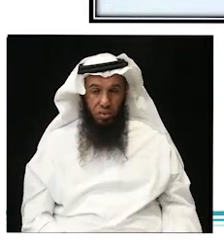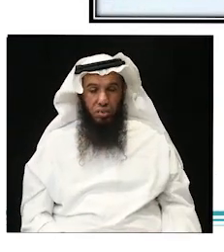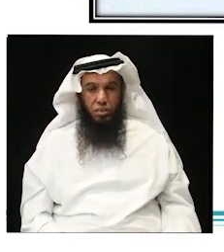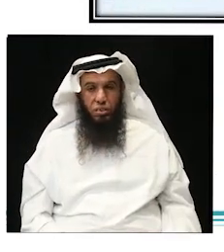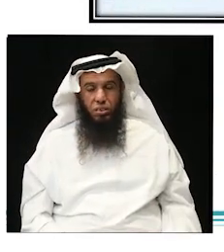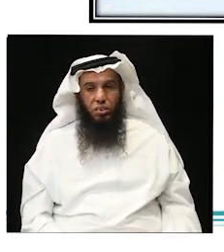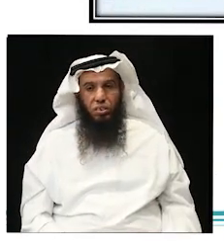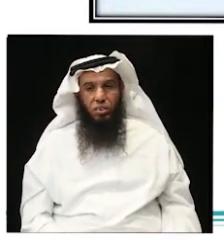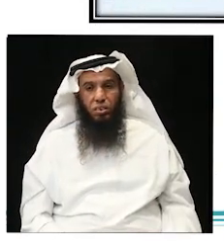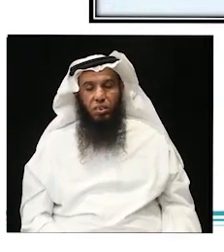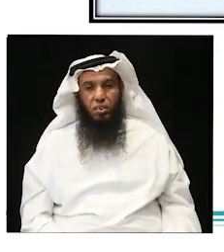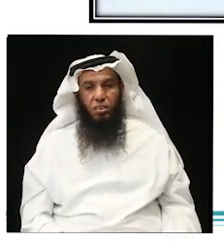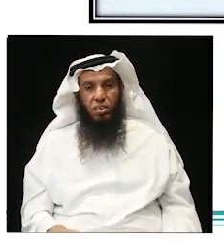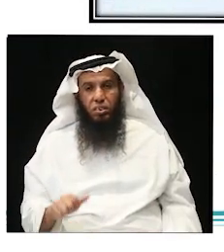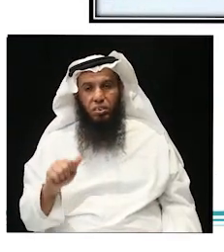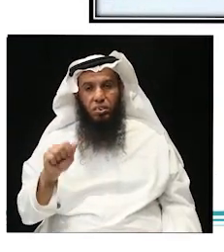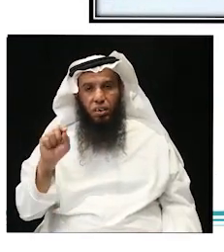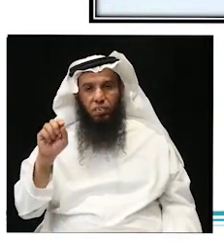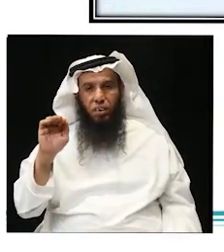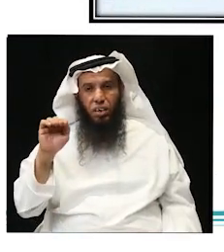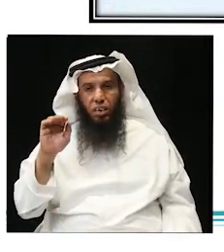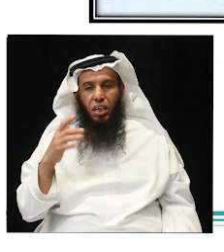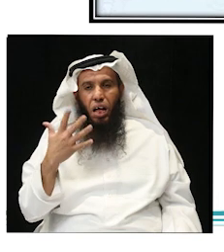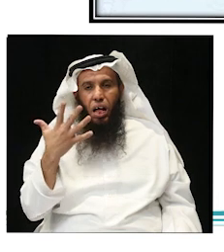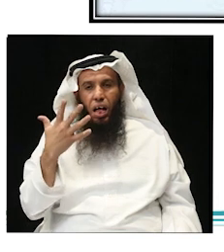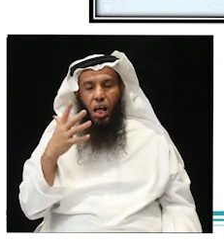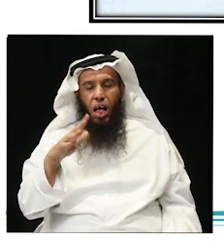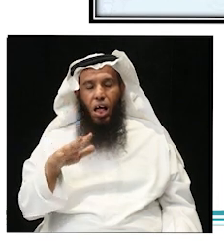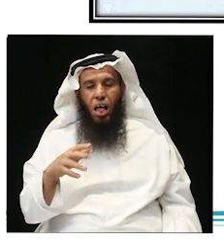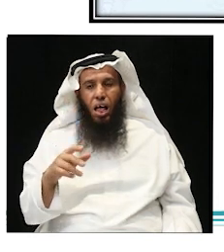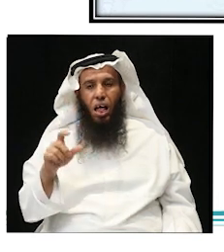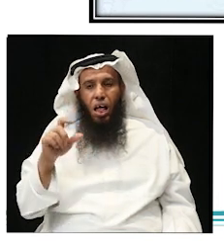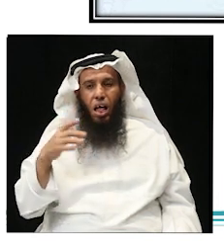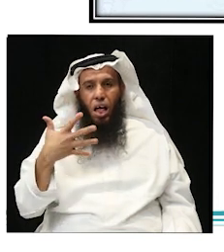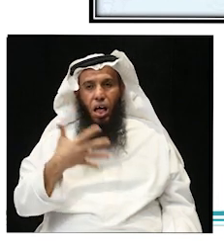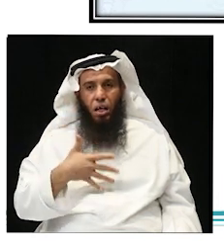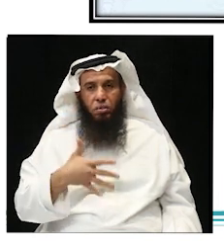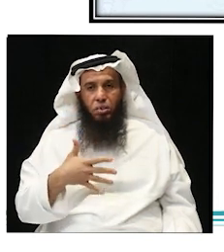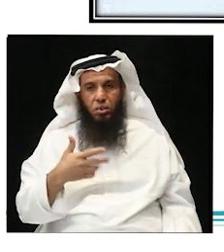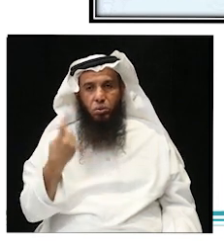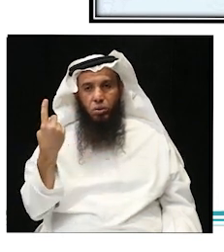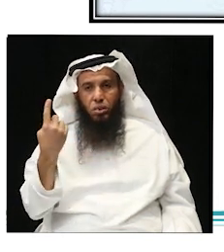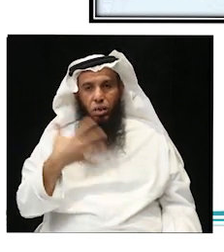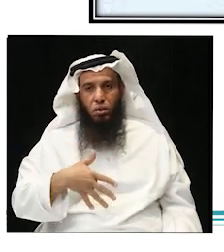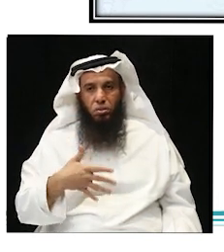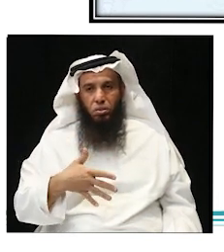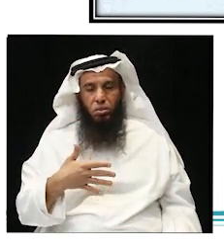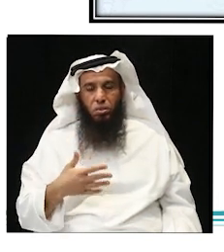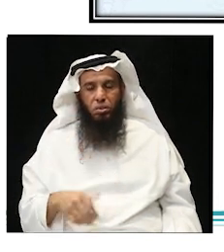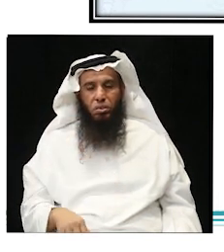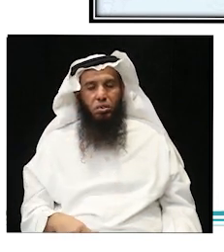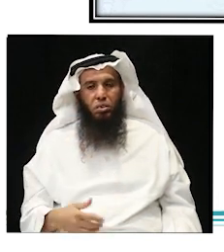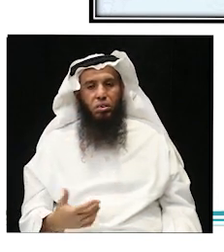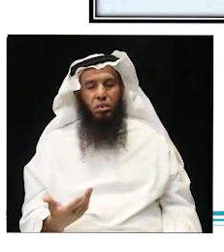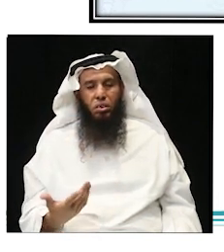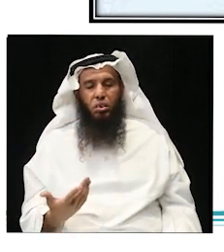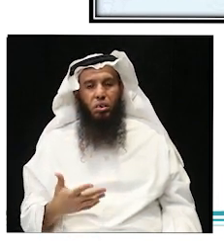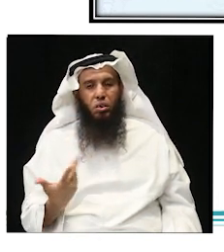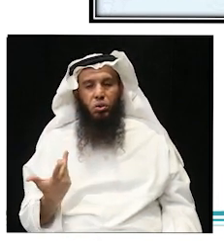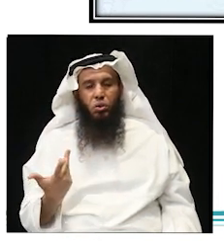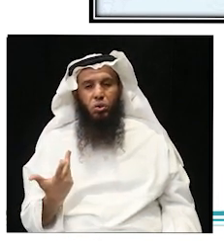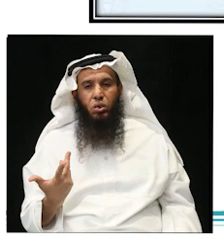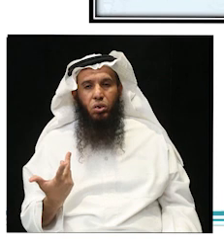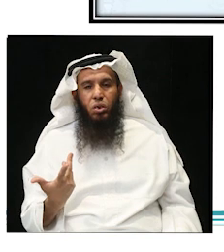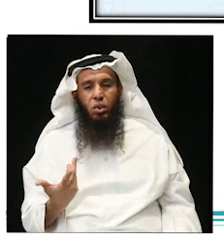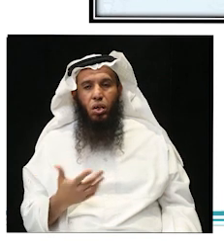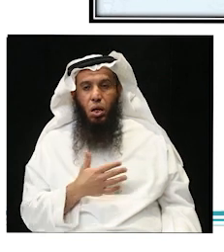يحب المرء لا يحبه إلا لله سبحانه وتعالى. انظروا إلى هذه، من أجل أنواع المحبة، المحبة في الله، والمراد بها